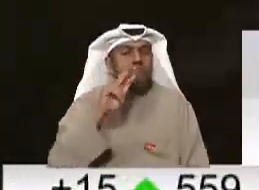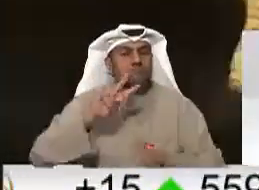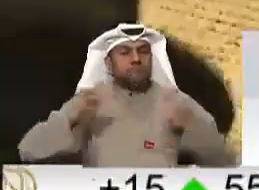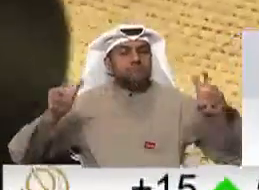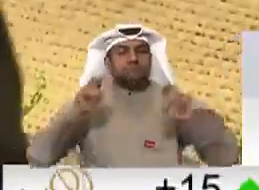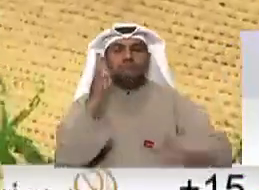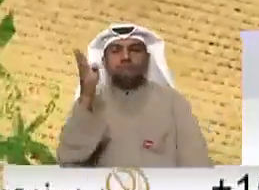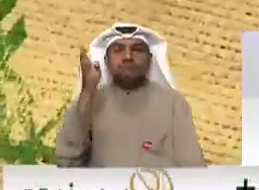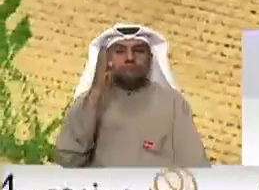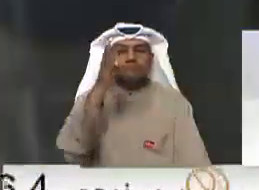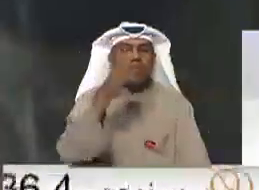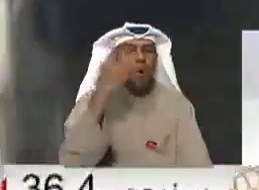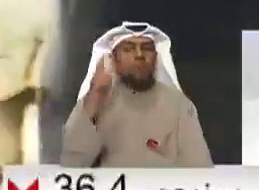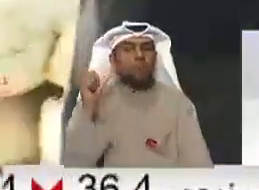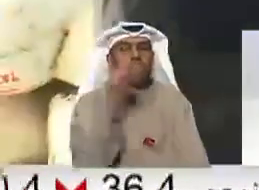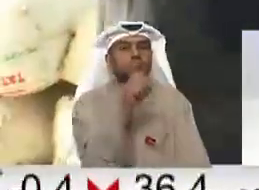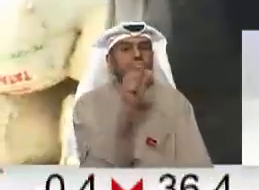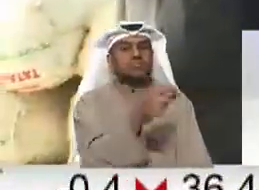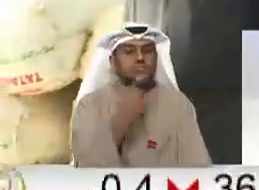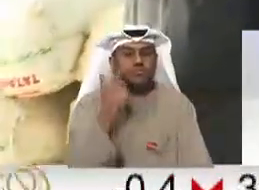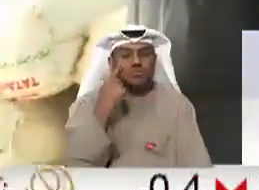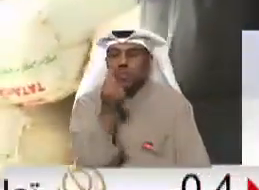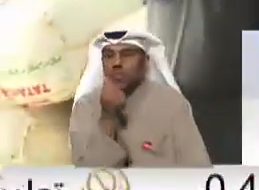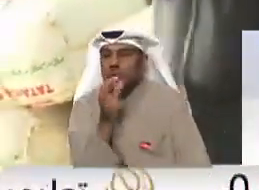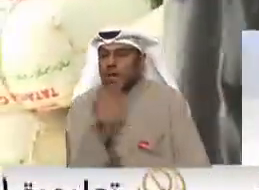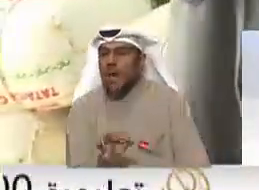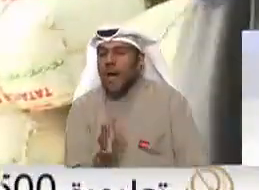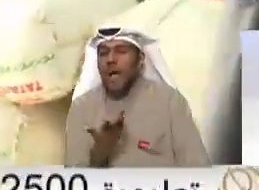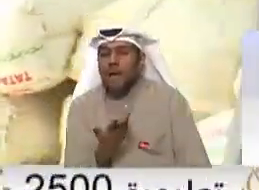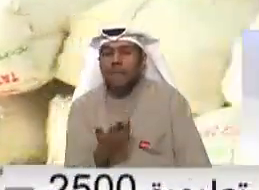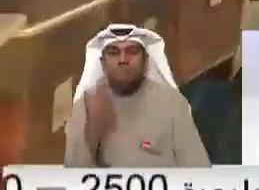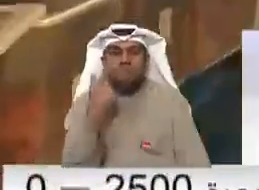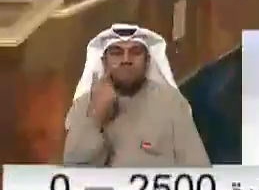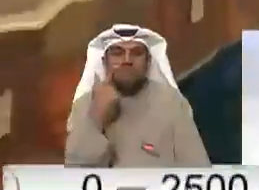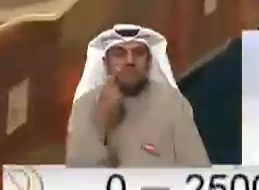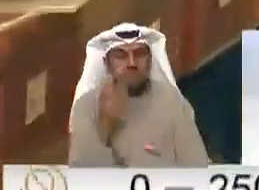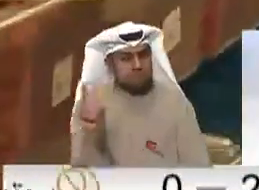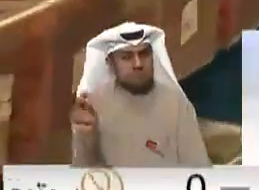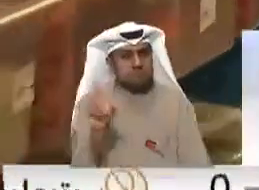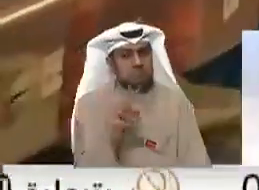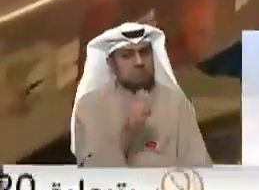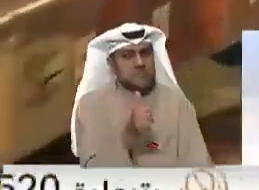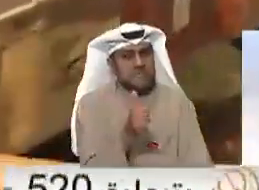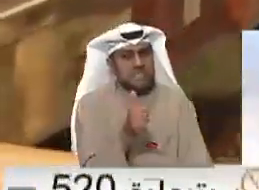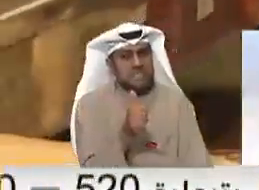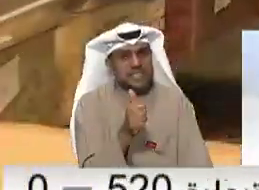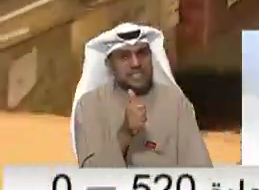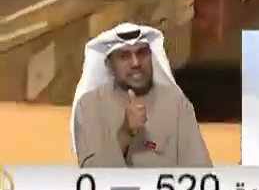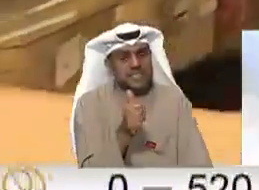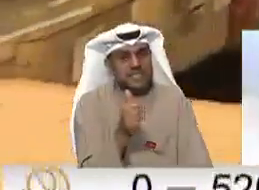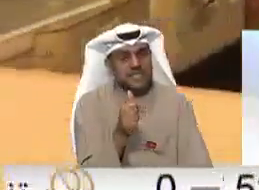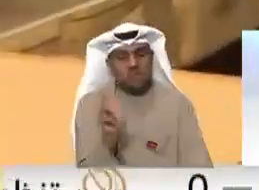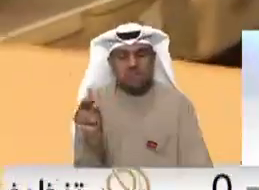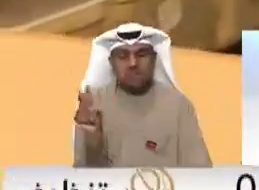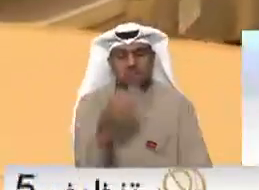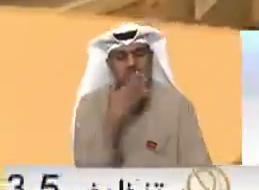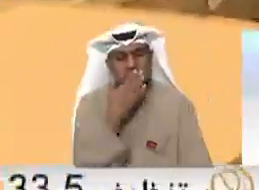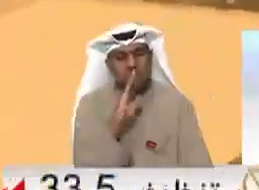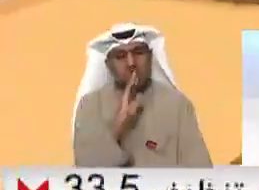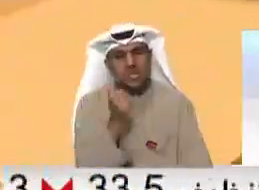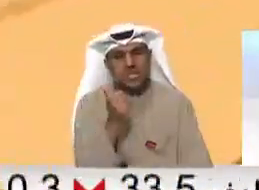رصد سابق بالاسعار، ما زالت الاسعار يعني ثابتة لله